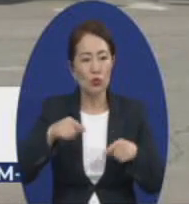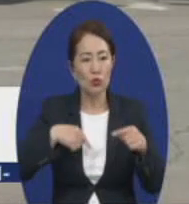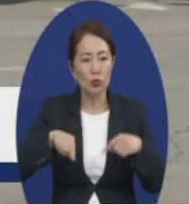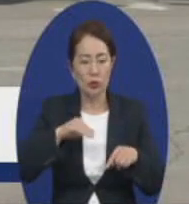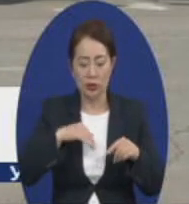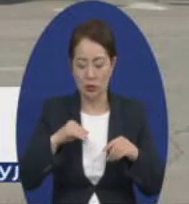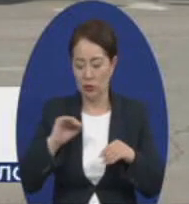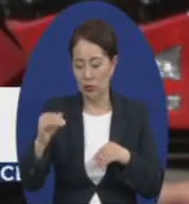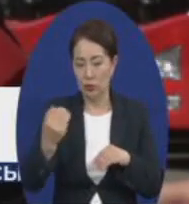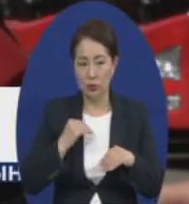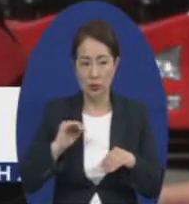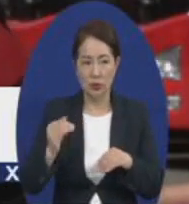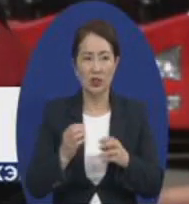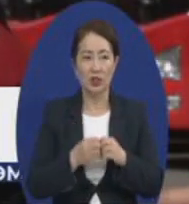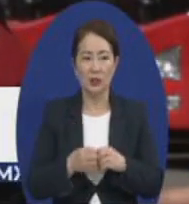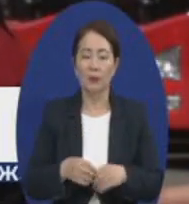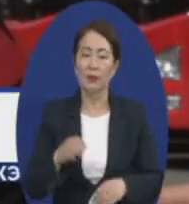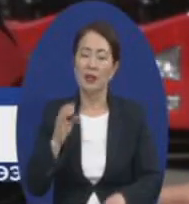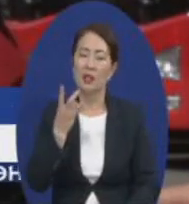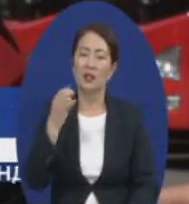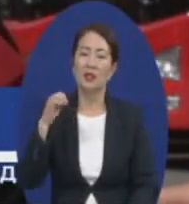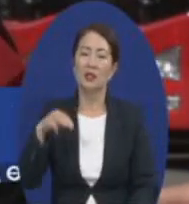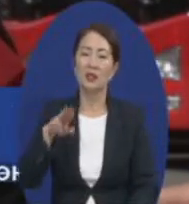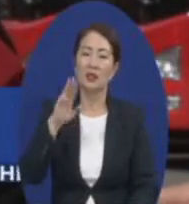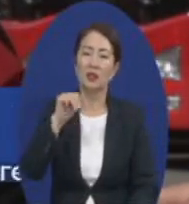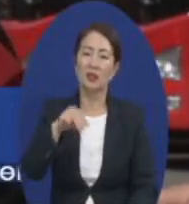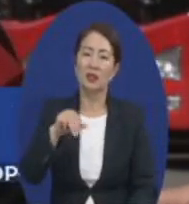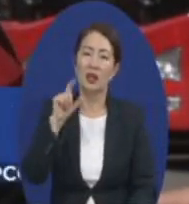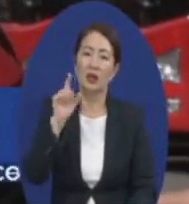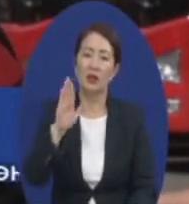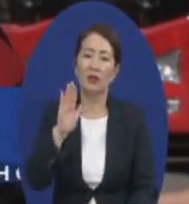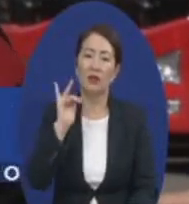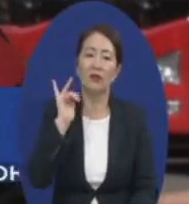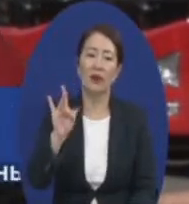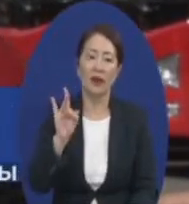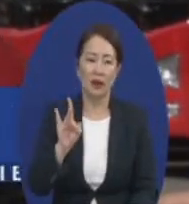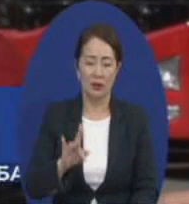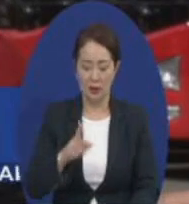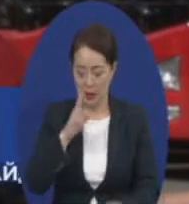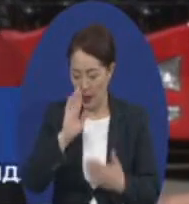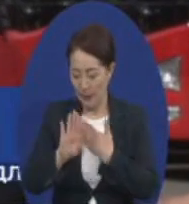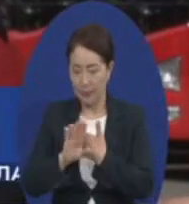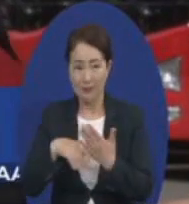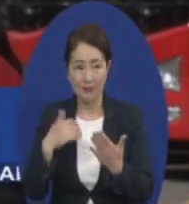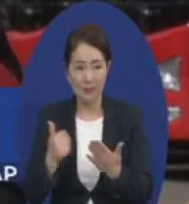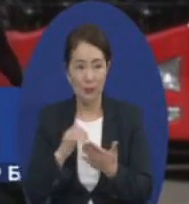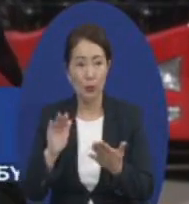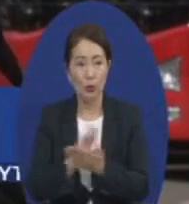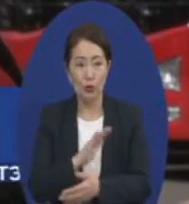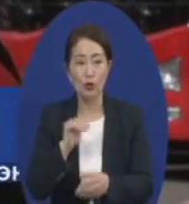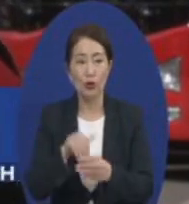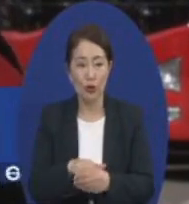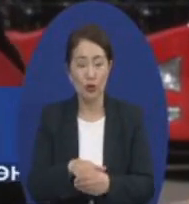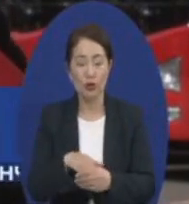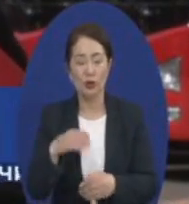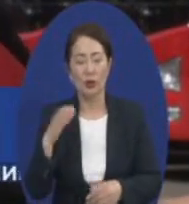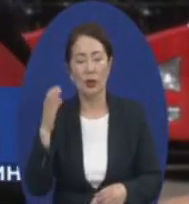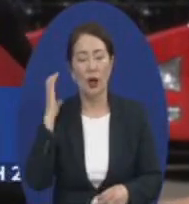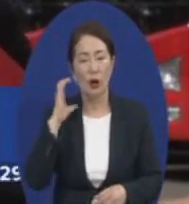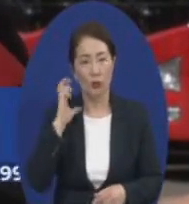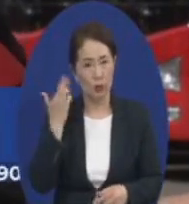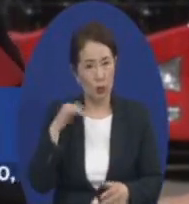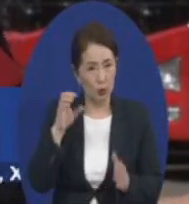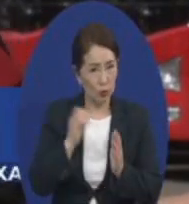үйлчлэгэнд явах юм. Нийтийн тээвэр бол хамгийн аюулгүй, хамгийн тоглог, хамгийн хурдан очдог ийм л одоо унаа